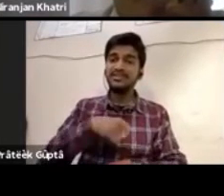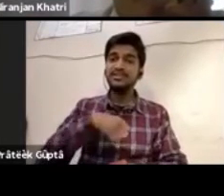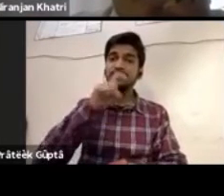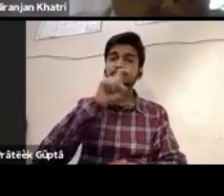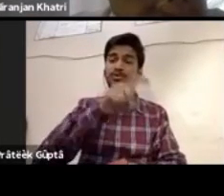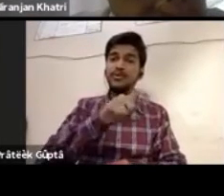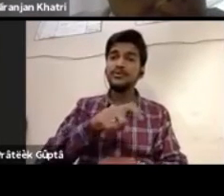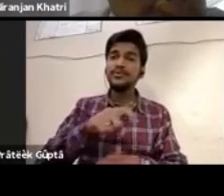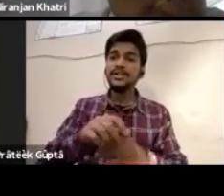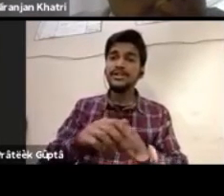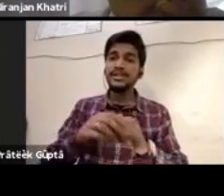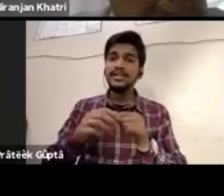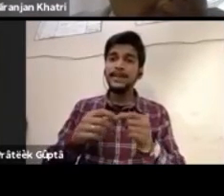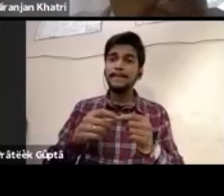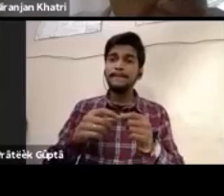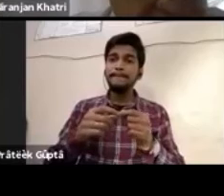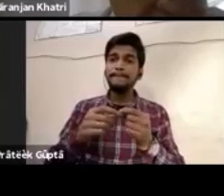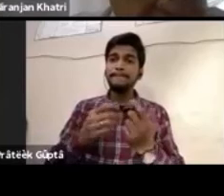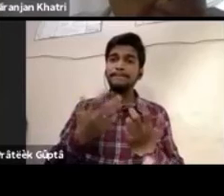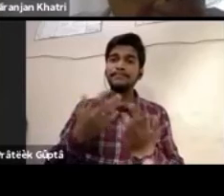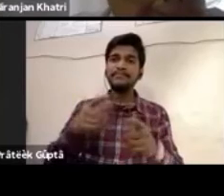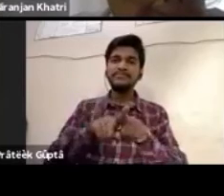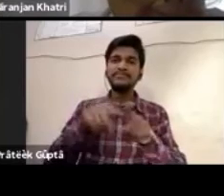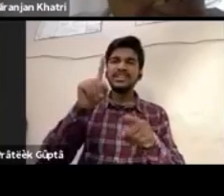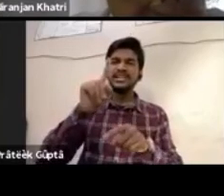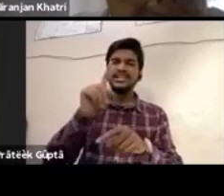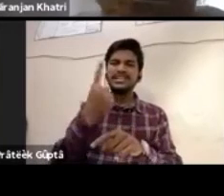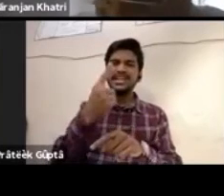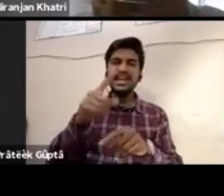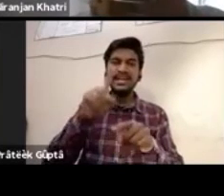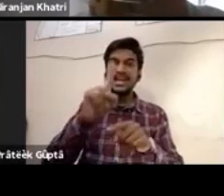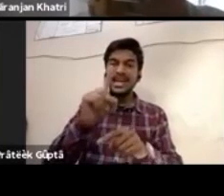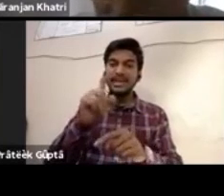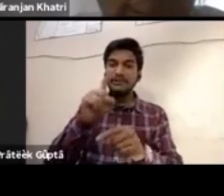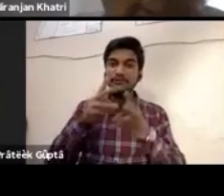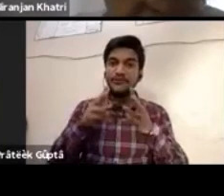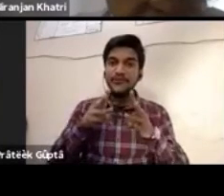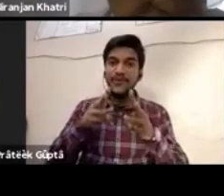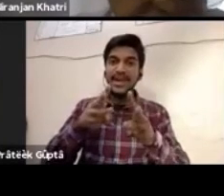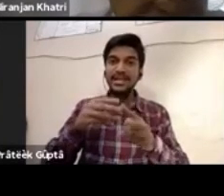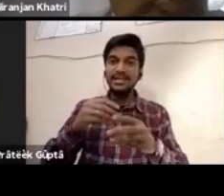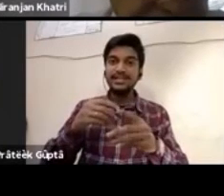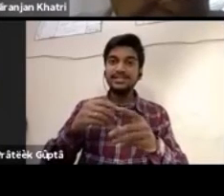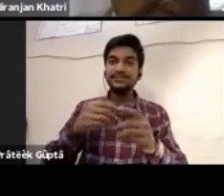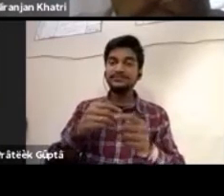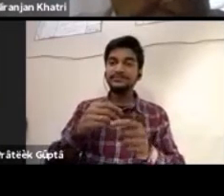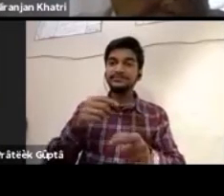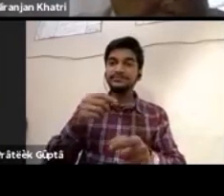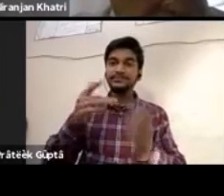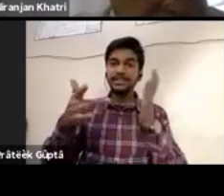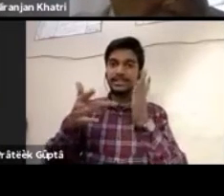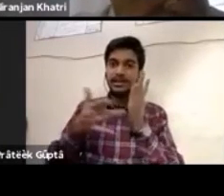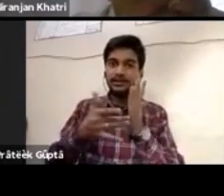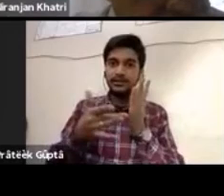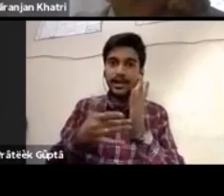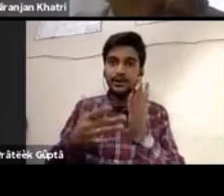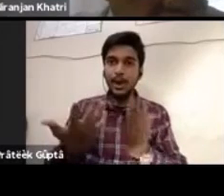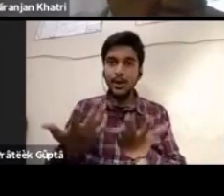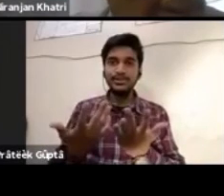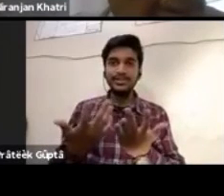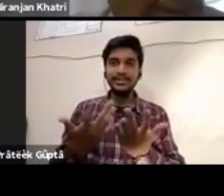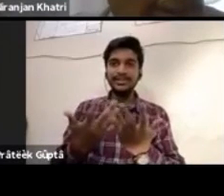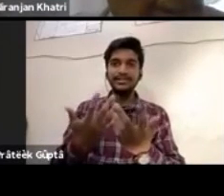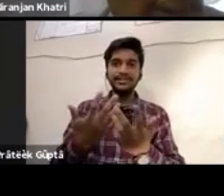एक सिंगल विंडो सॉल्यूशन हो, मतलब जो हम टेक्नोलॉजी एंड ऑल दिस सॉल्यूशंस जहाँ